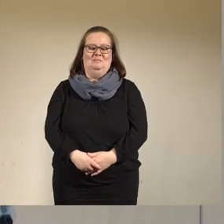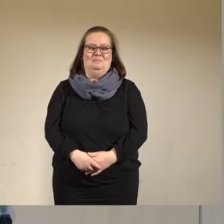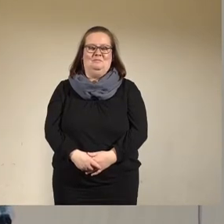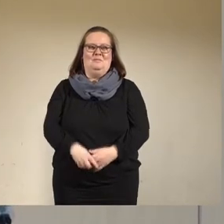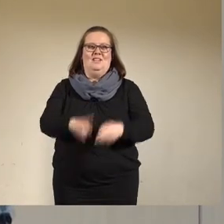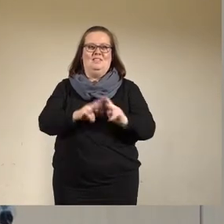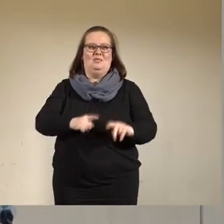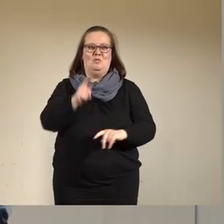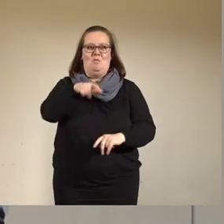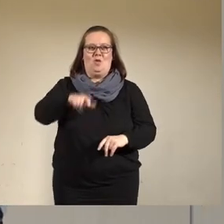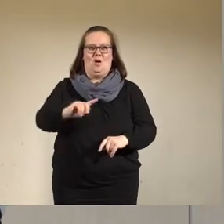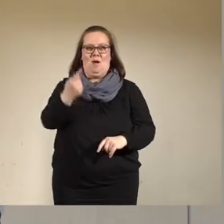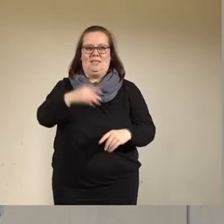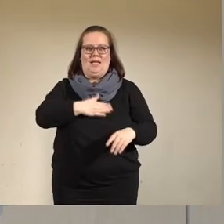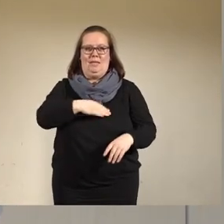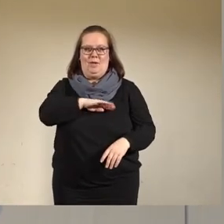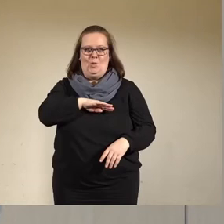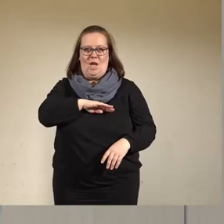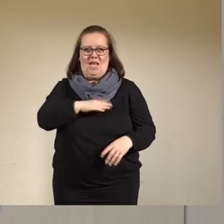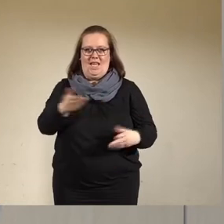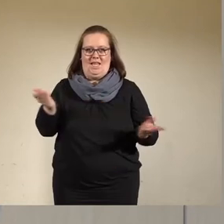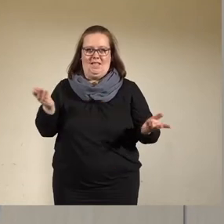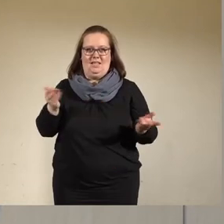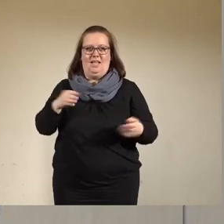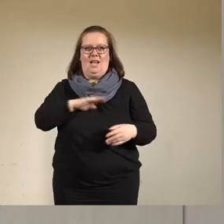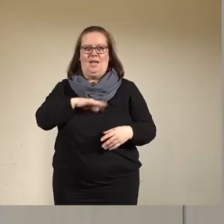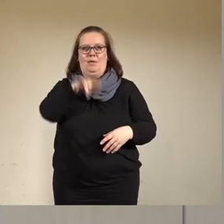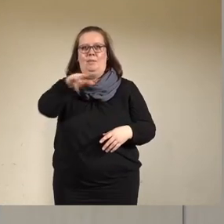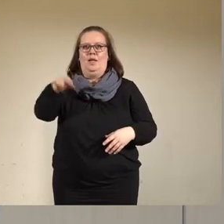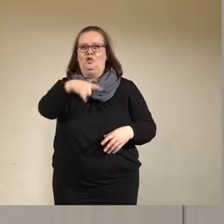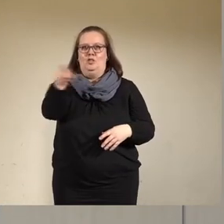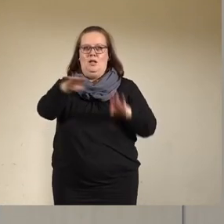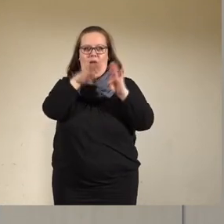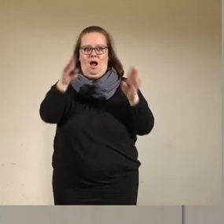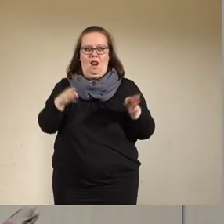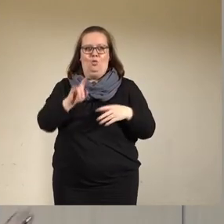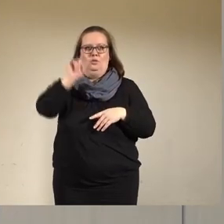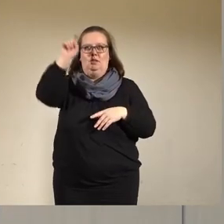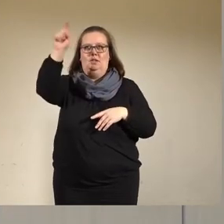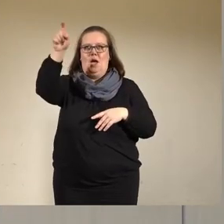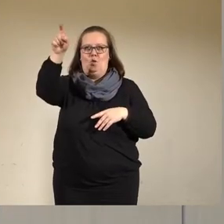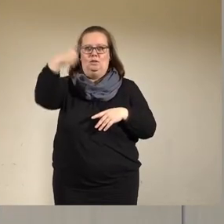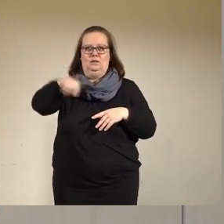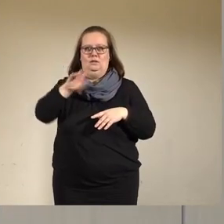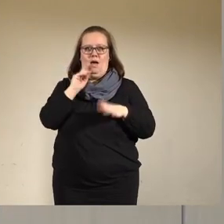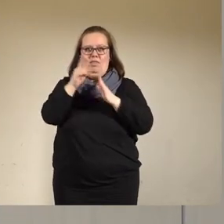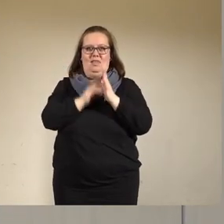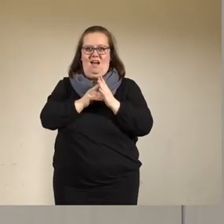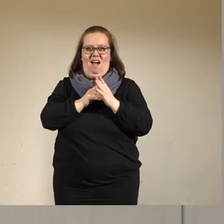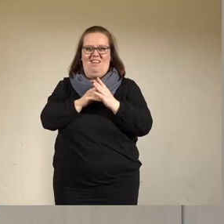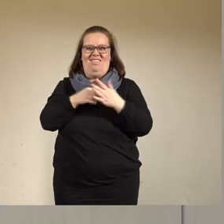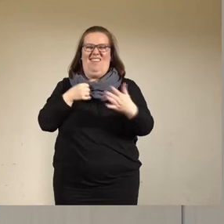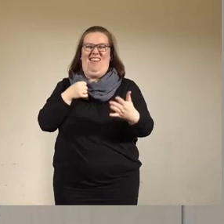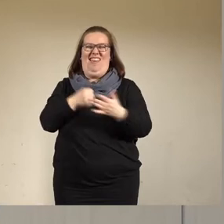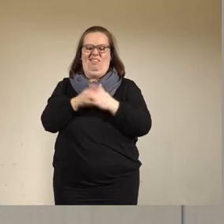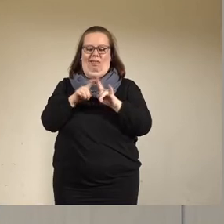Sehr geehrter Herr Oberbürgermeister, liebe Kolleginnen und Kollegen, liebe Menschen in der Halle und draußen an den